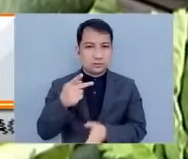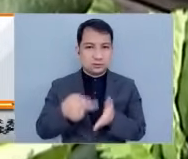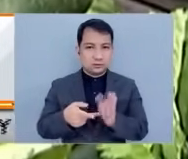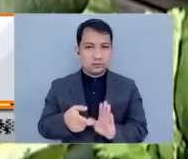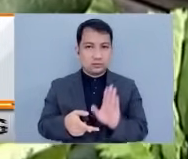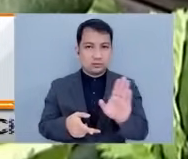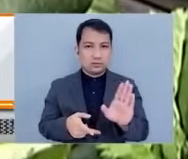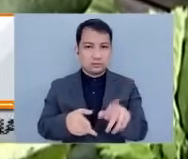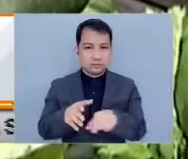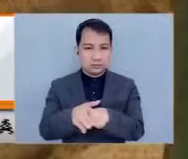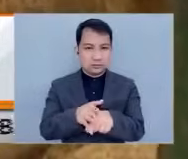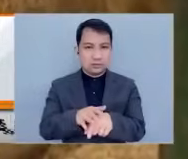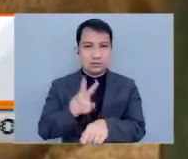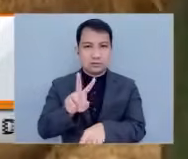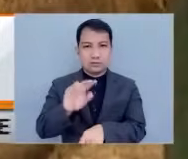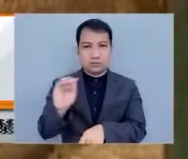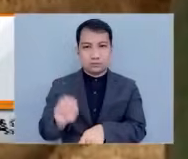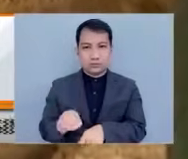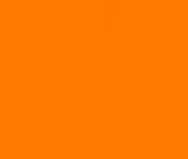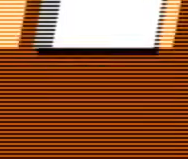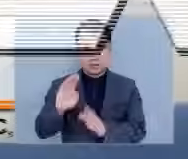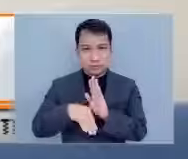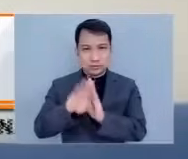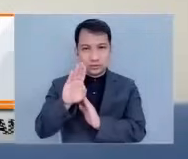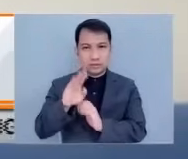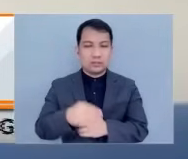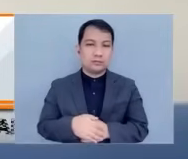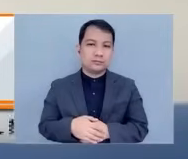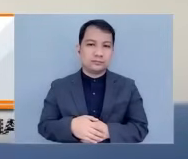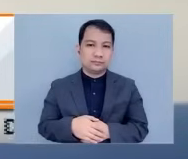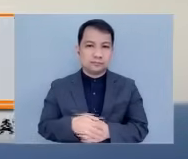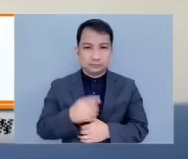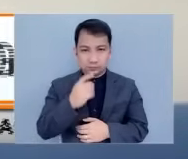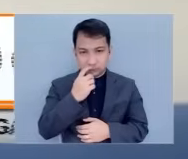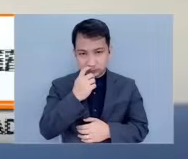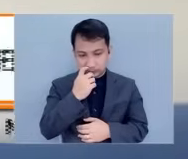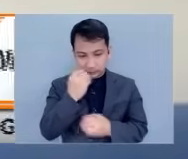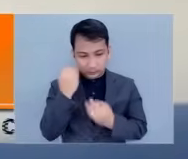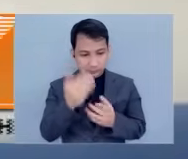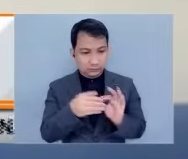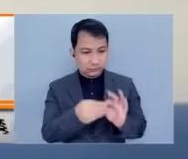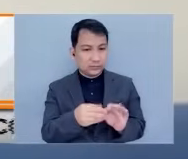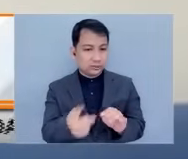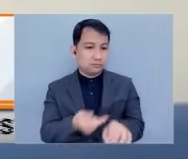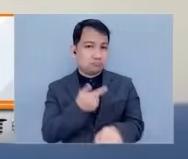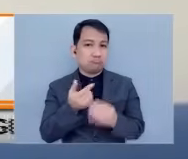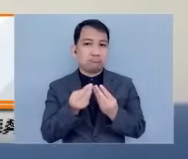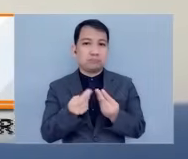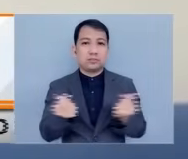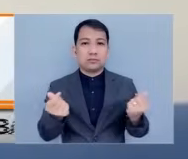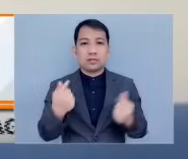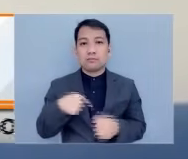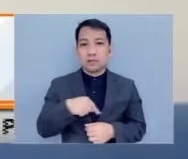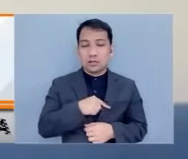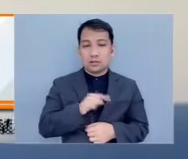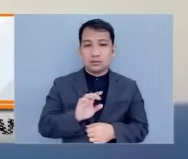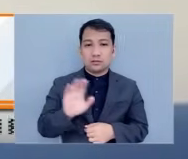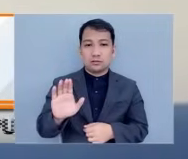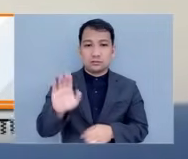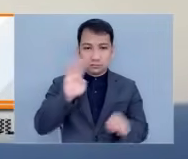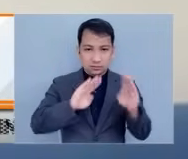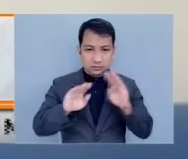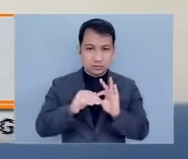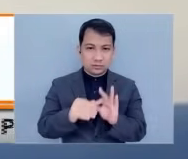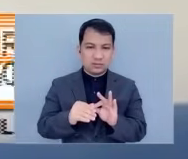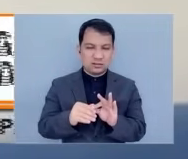sa 2% ang inflation. We also need long-term solutions sa ating mga problema. Yung pagbibigay